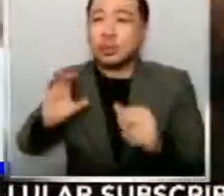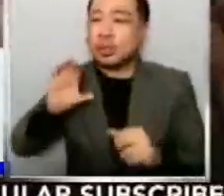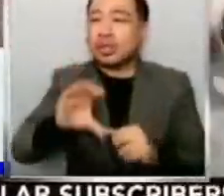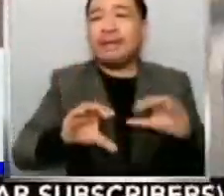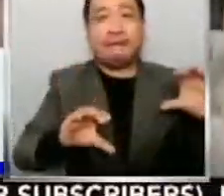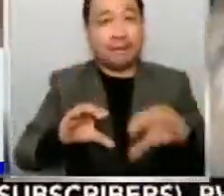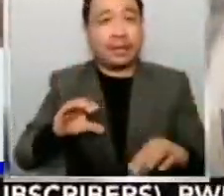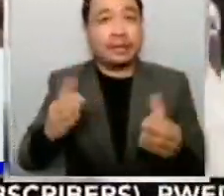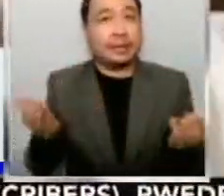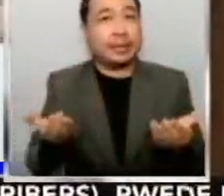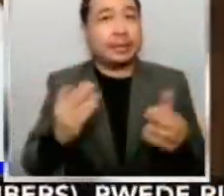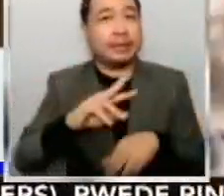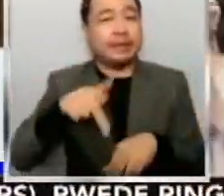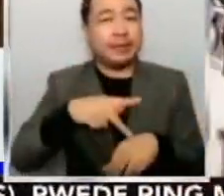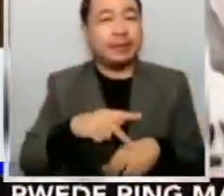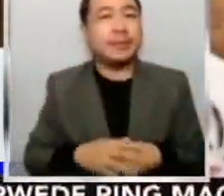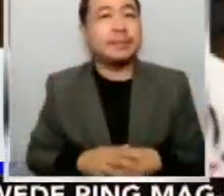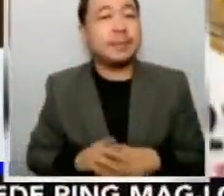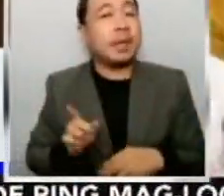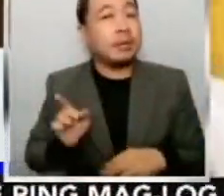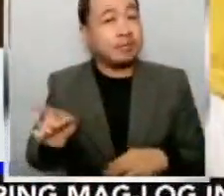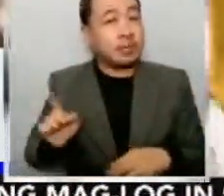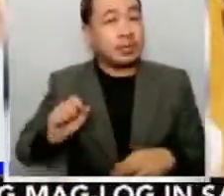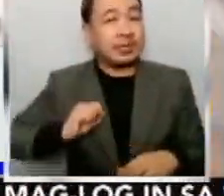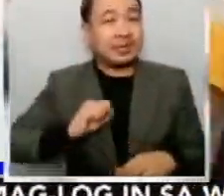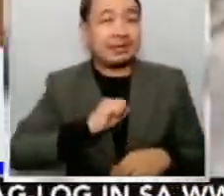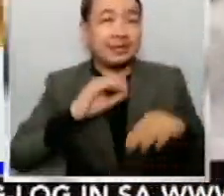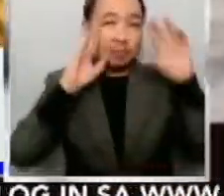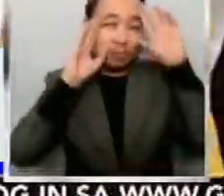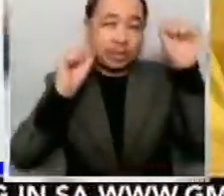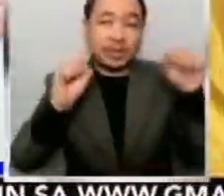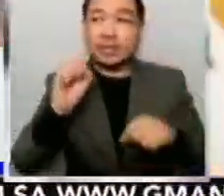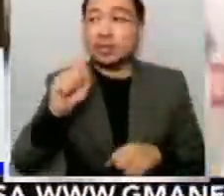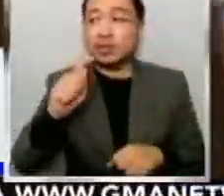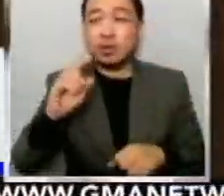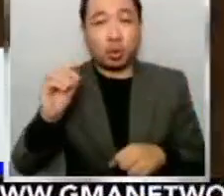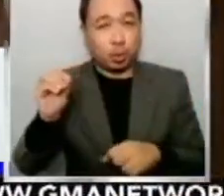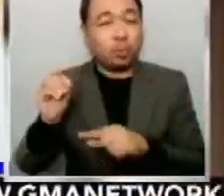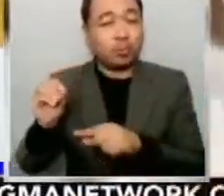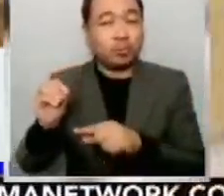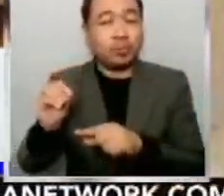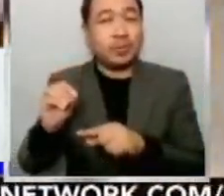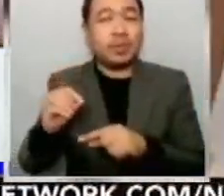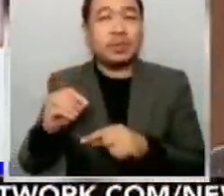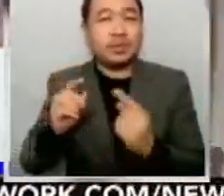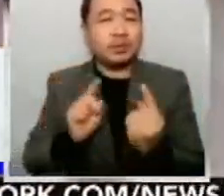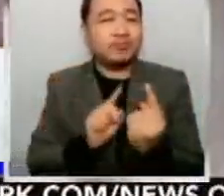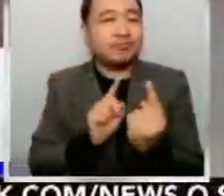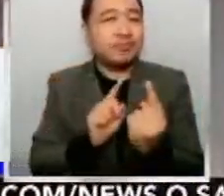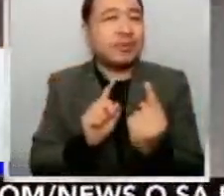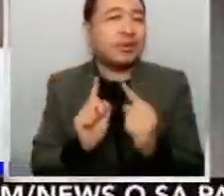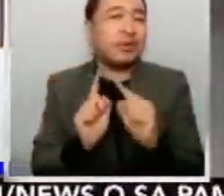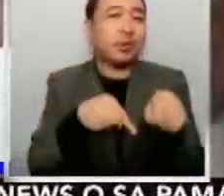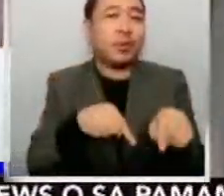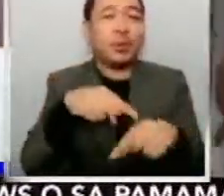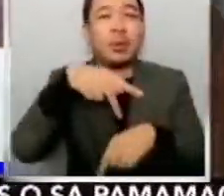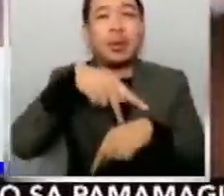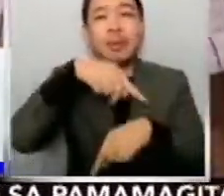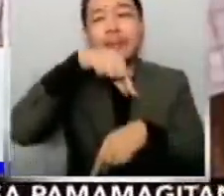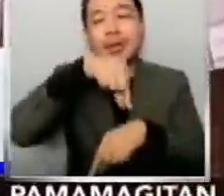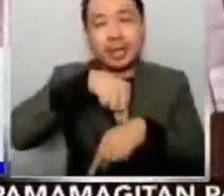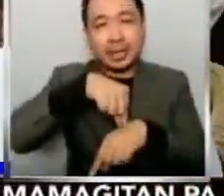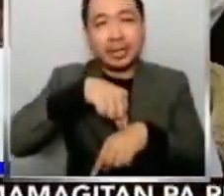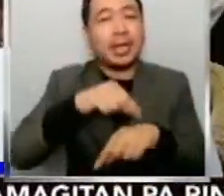Ang kanyang katandem na si Senate President Tito Soto nakipagkita sa mga taga-suporta sa Paranaque at nakipagpulong sa mga